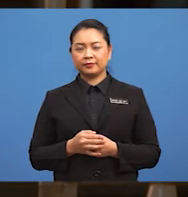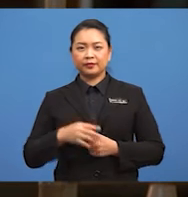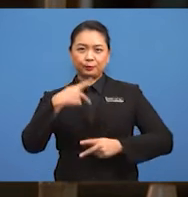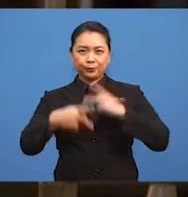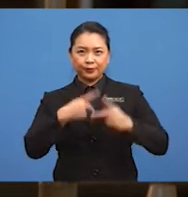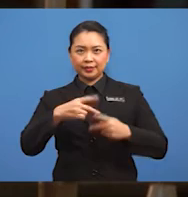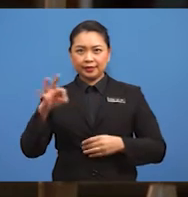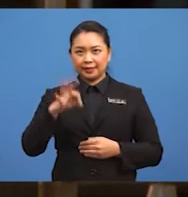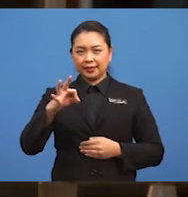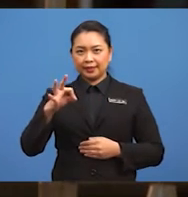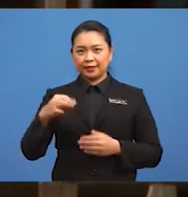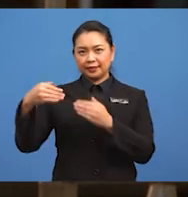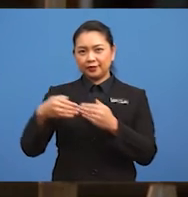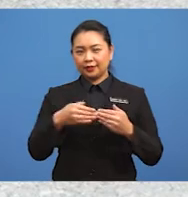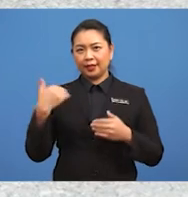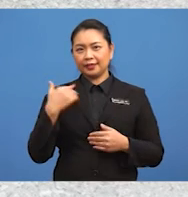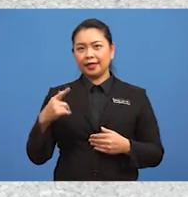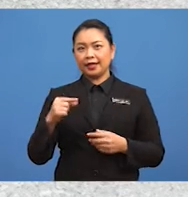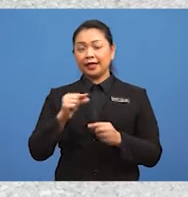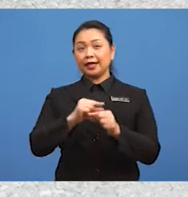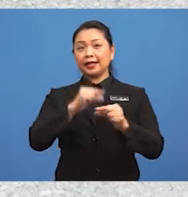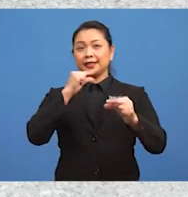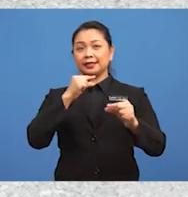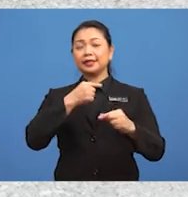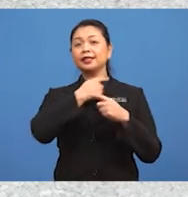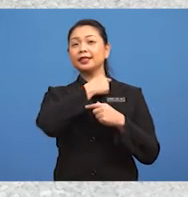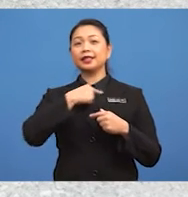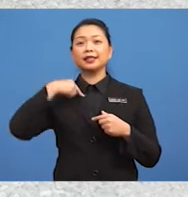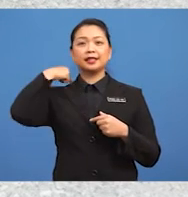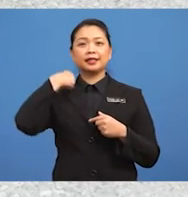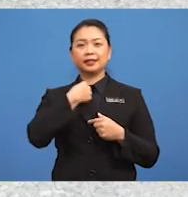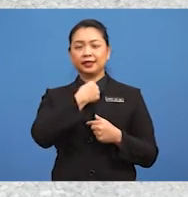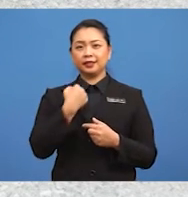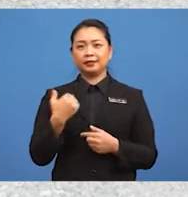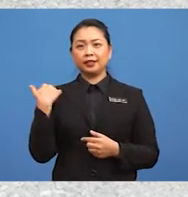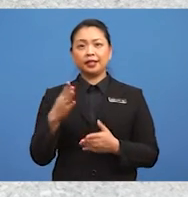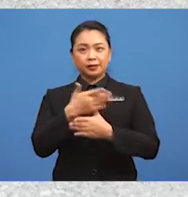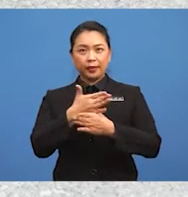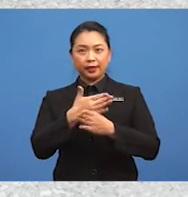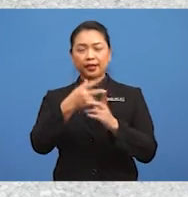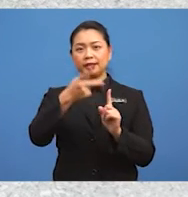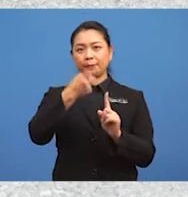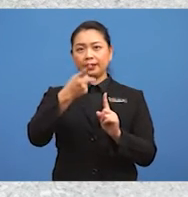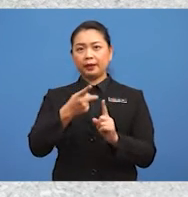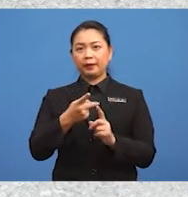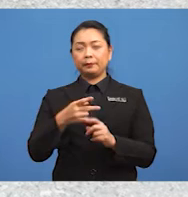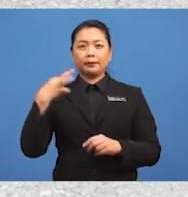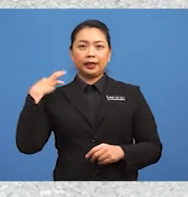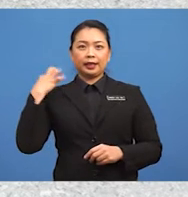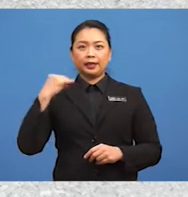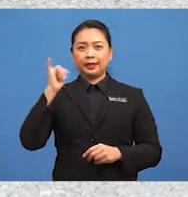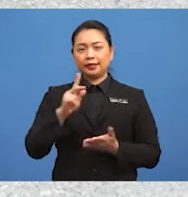Proses jahitan yang seterusnya ialah garis leher. Garis leher ialah sebahagian daripada pakaian